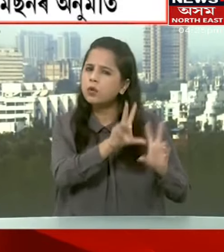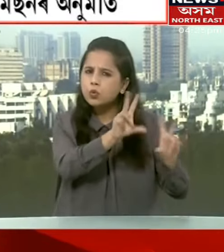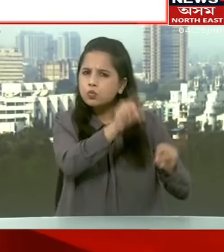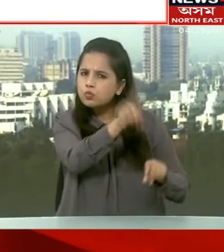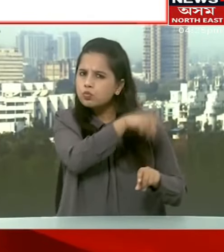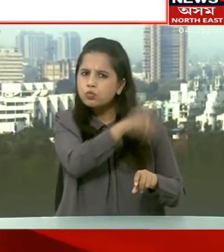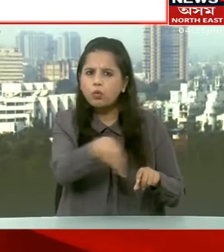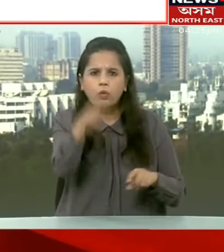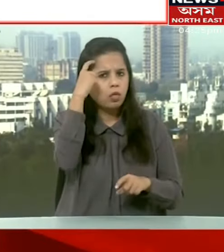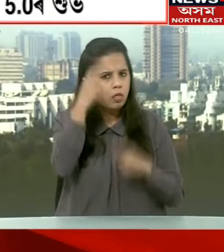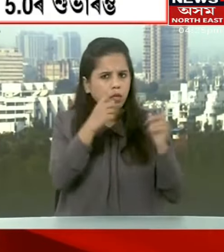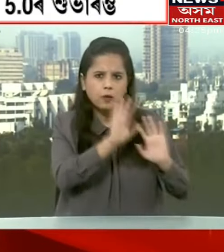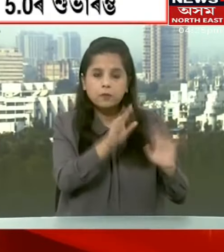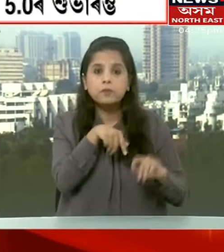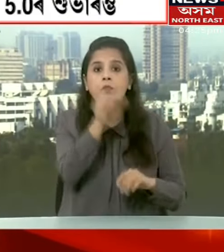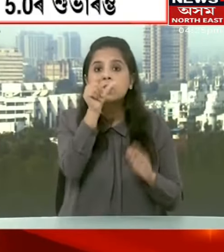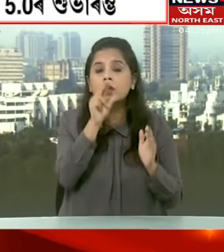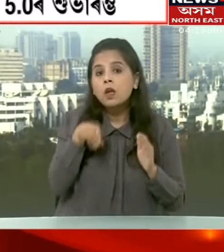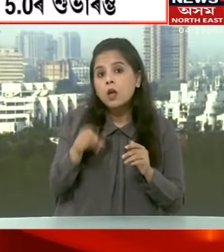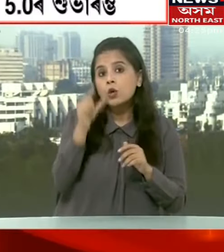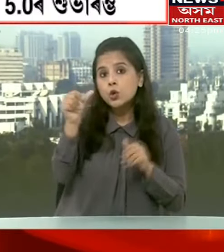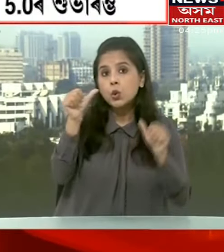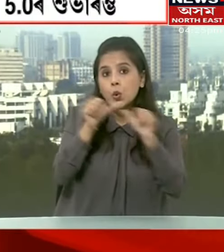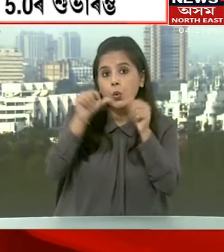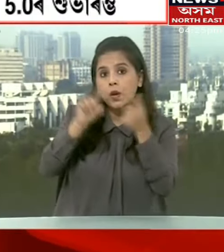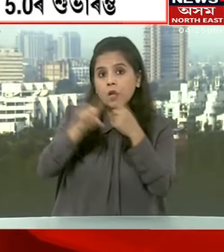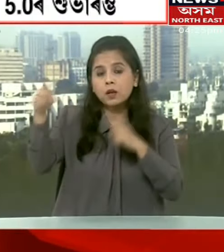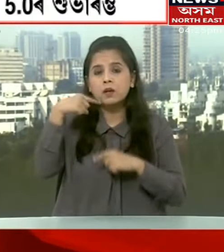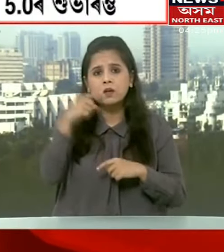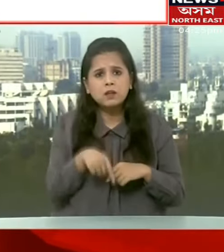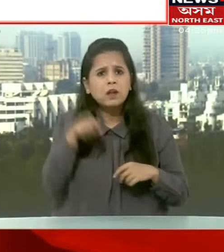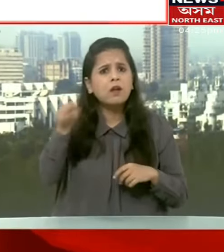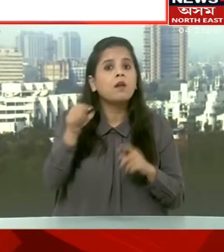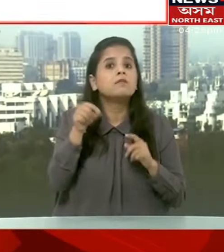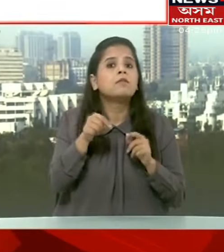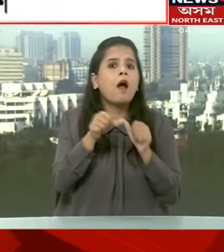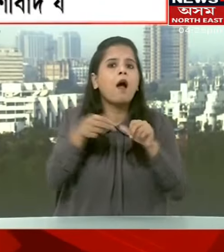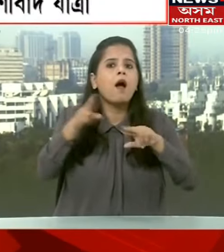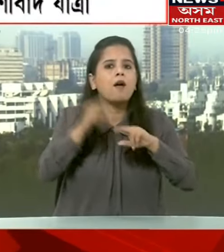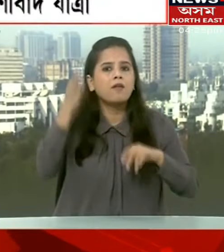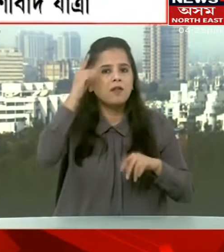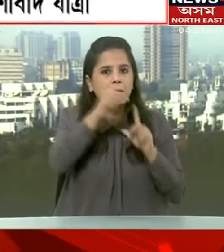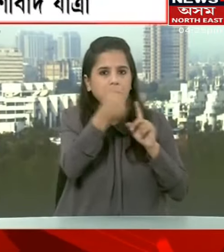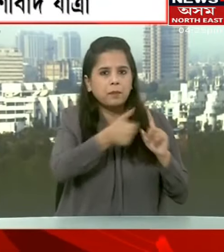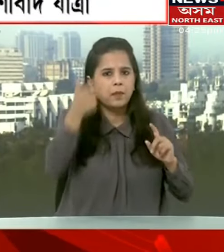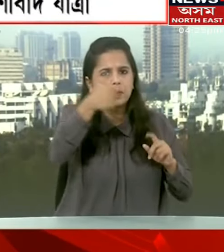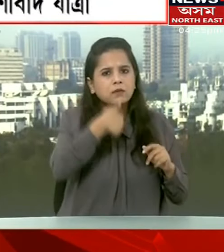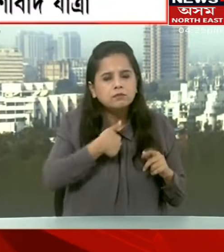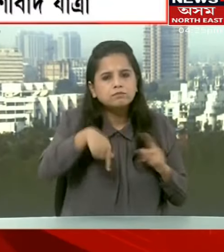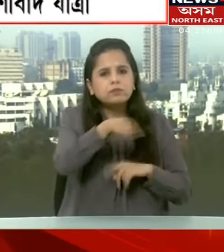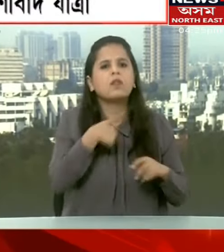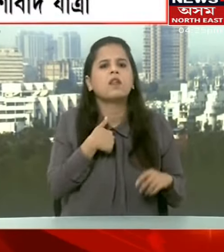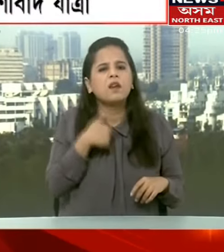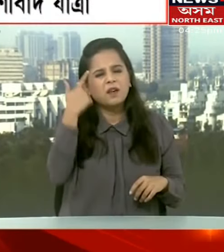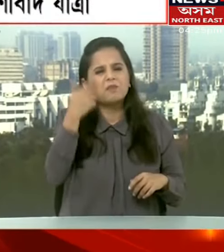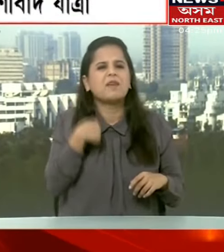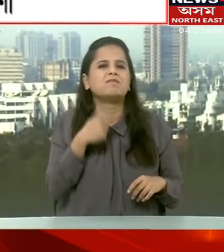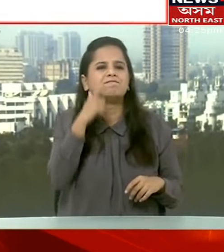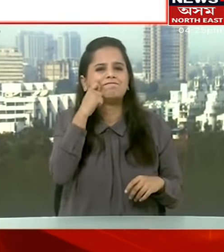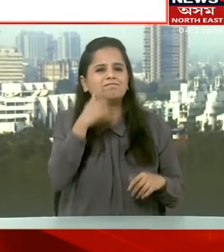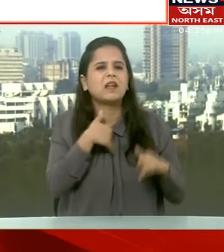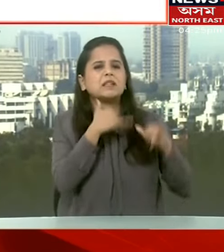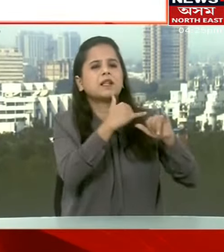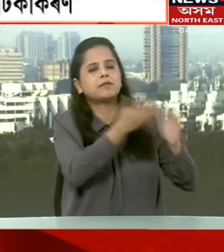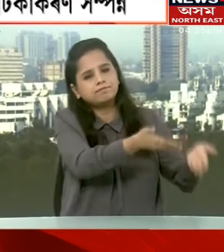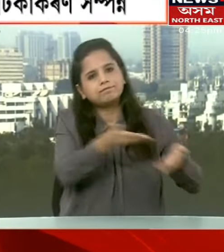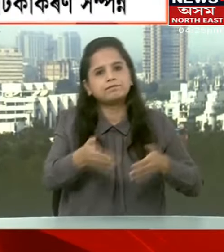है। संयुक्त अरब अमीरात ने कहा है कि उसने अफगान राष्ट्रपति अशरफ गनी और उनके परिवार को मानवीय आधार पर शरण दी है। इससे